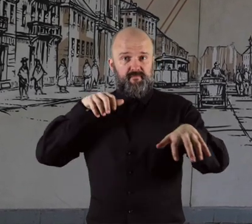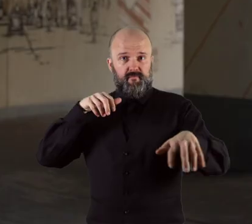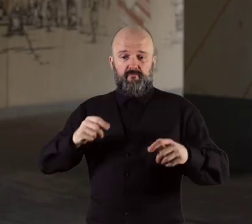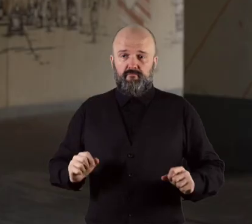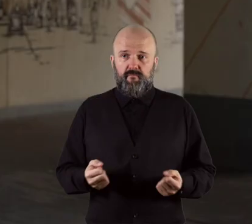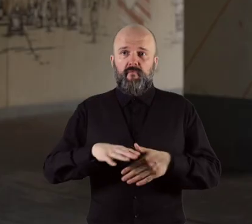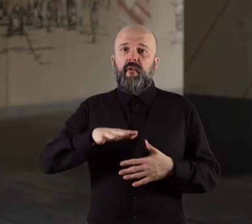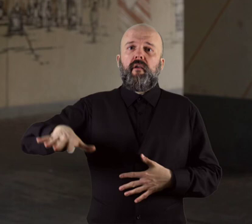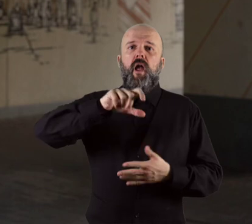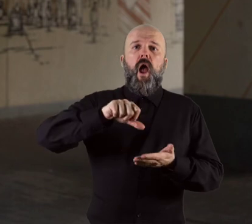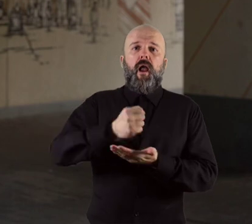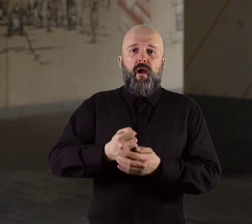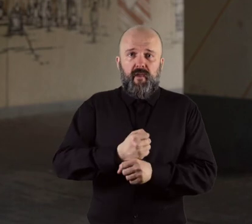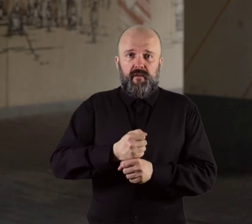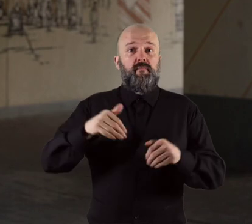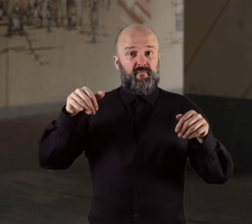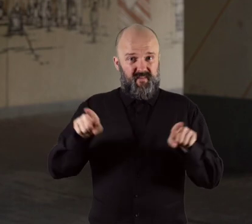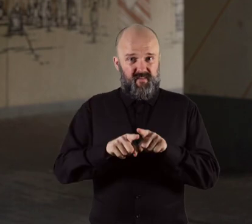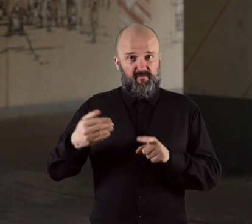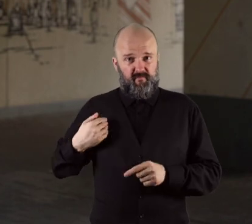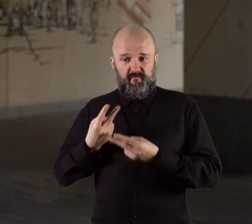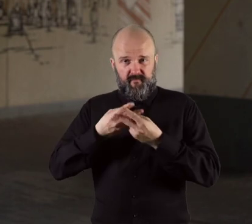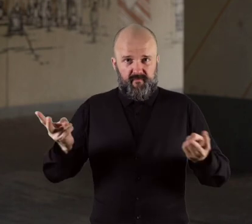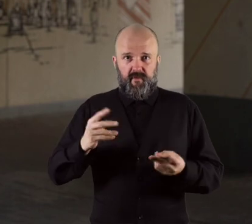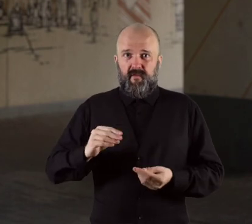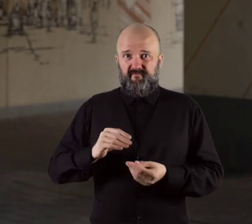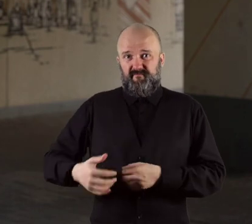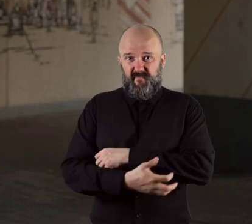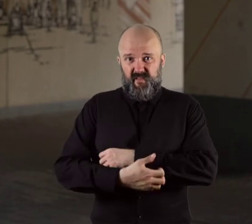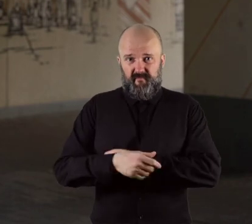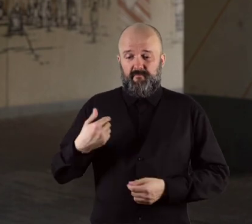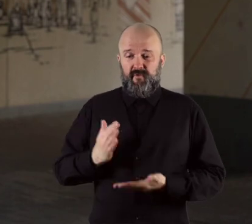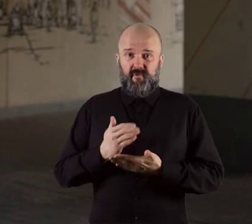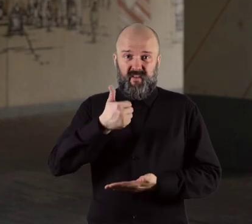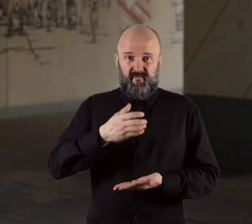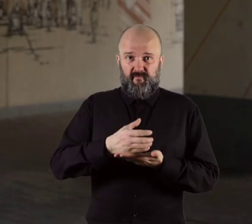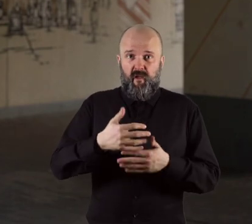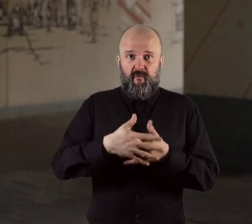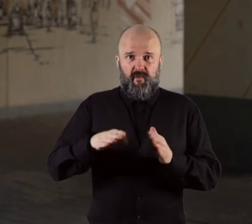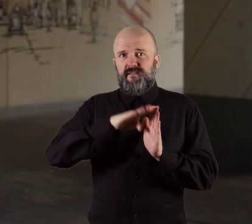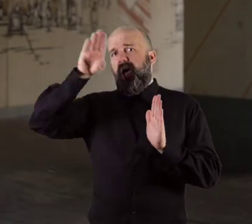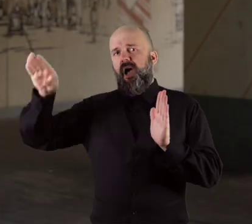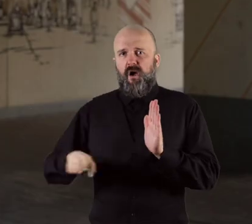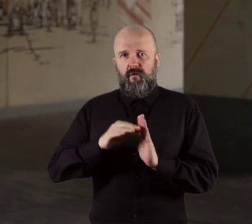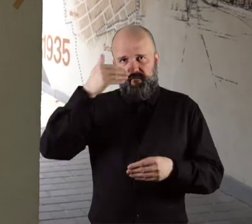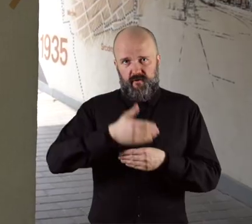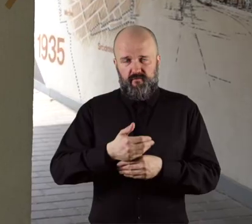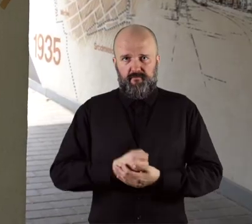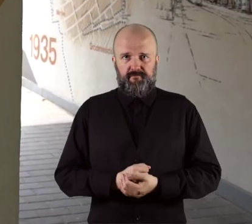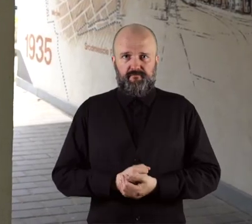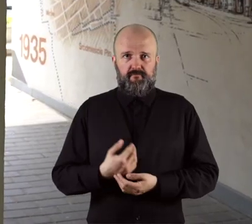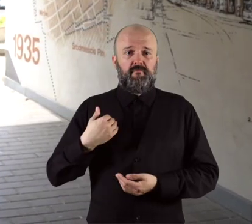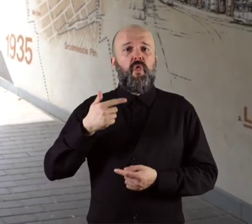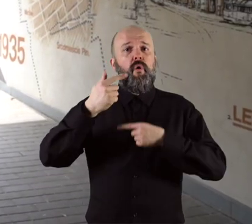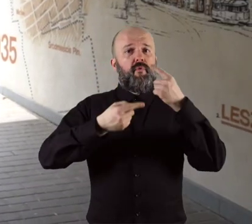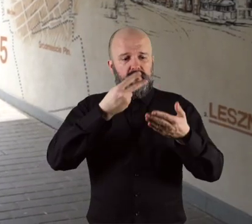urządzonej często w kawiarnianej sali można było spotkać niezamożnych mieszkańców getta, którzy przy jednej szklance wody spędzali cały wieczór. W